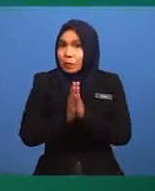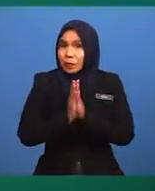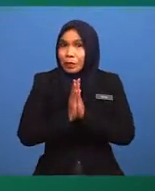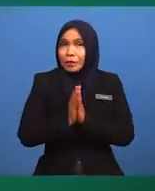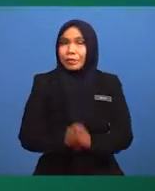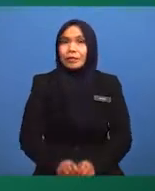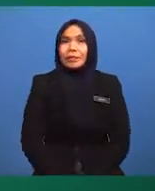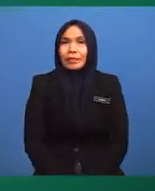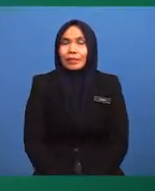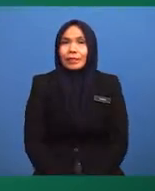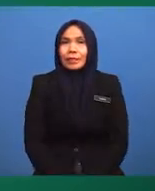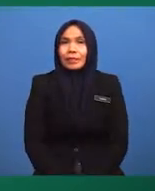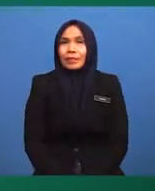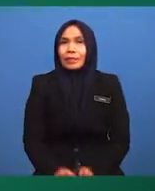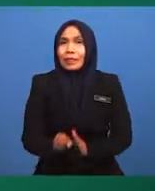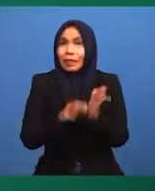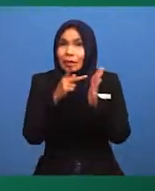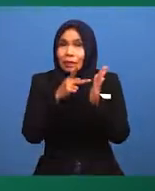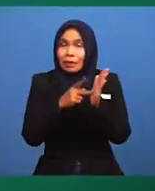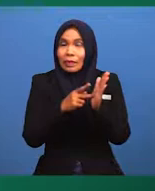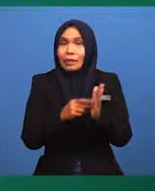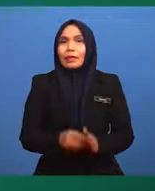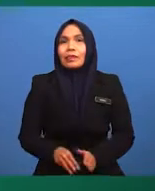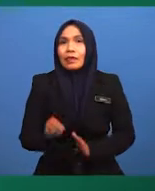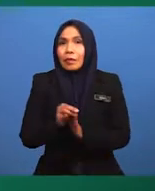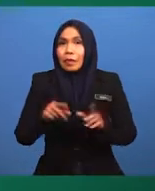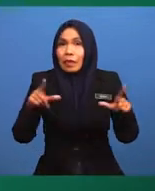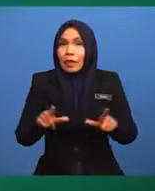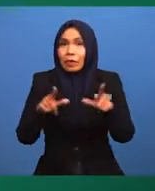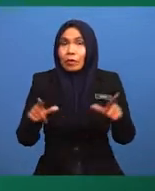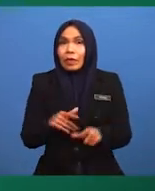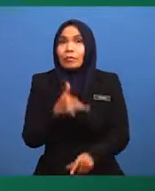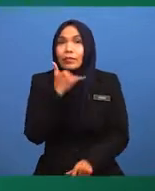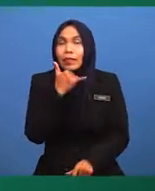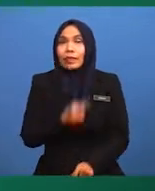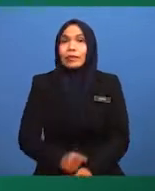memohon sekiranya melakukan kesilapan.